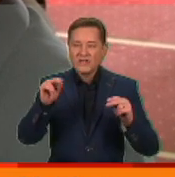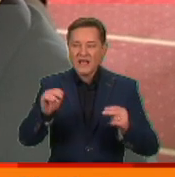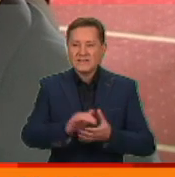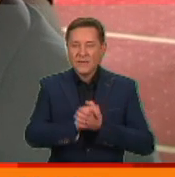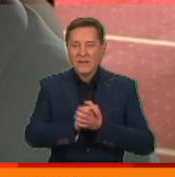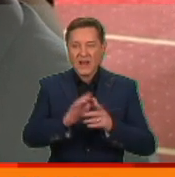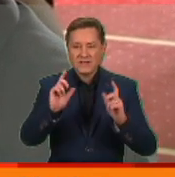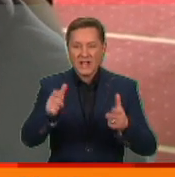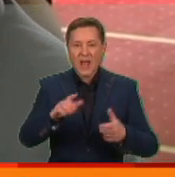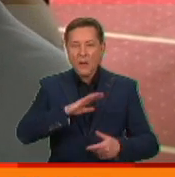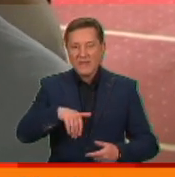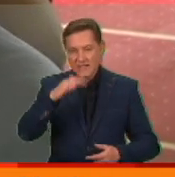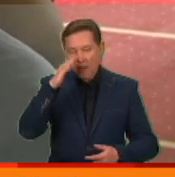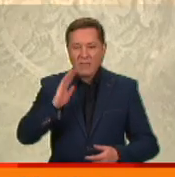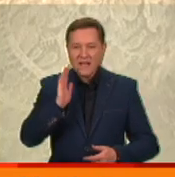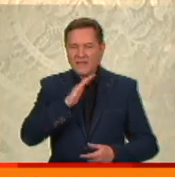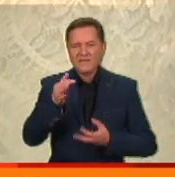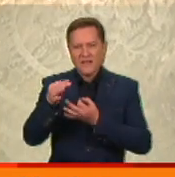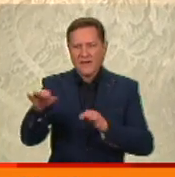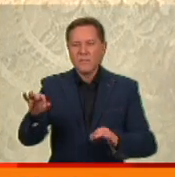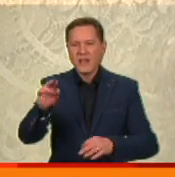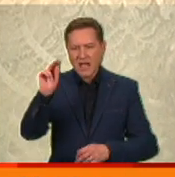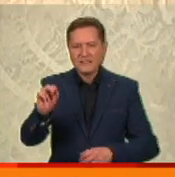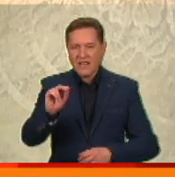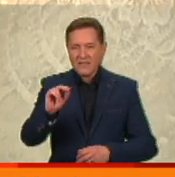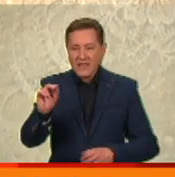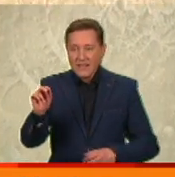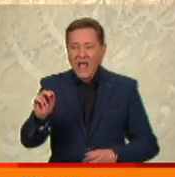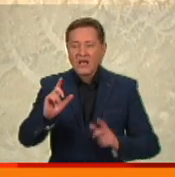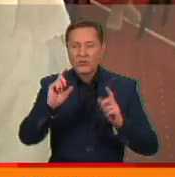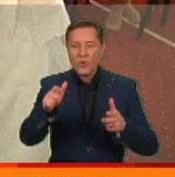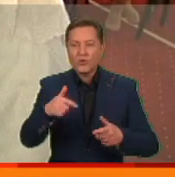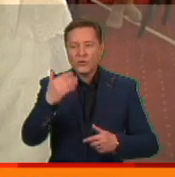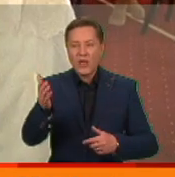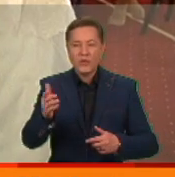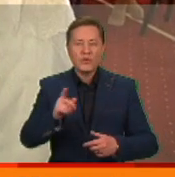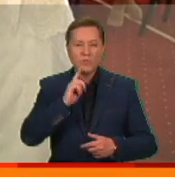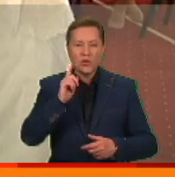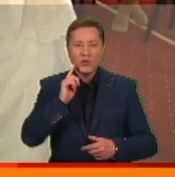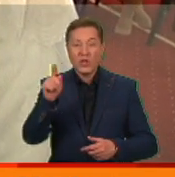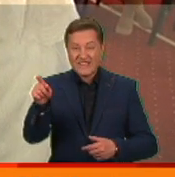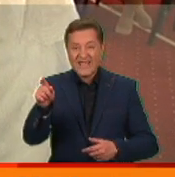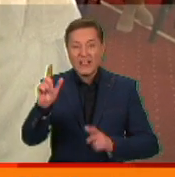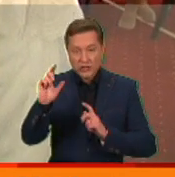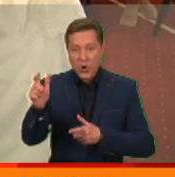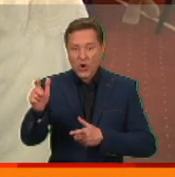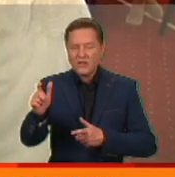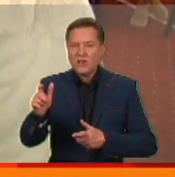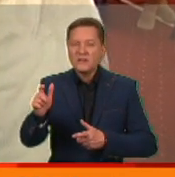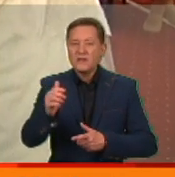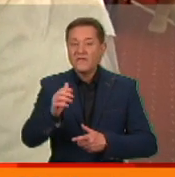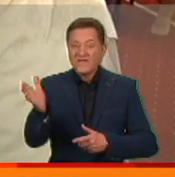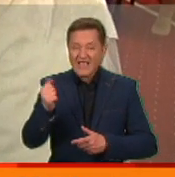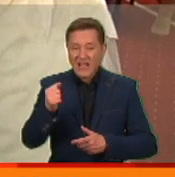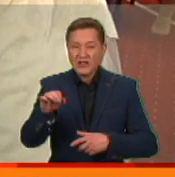Разом. Після батьківського благословіння згоду на шлюб тричі дають і молодята. Чи згоден ти добровільно